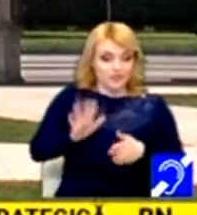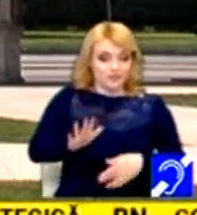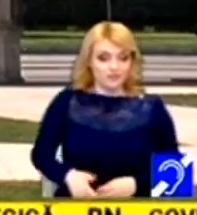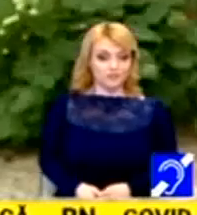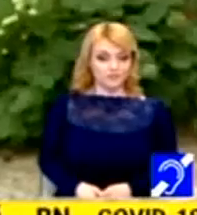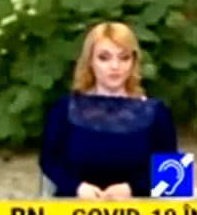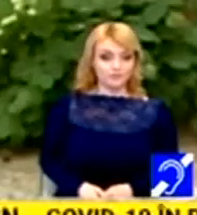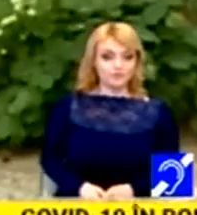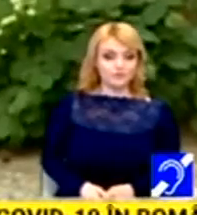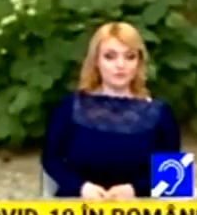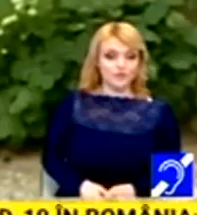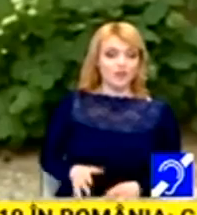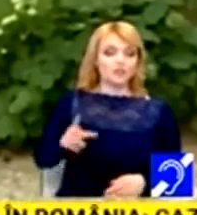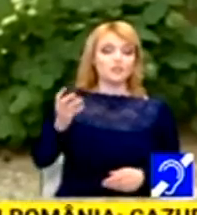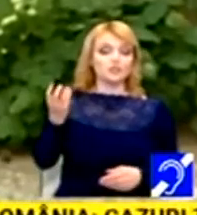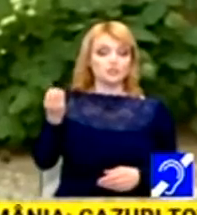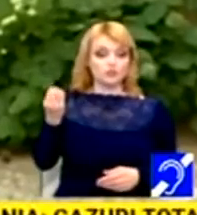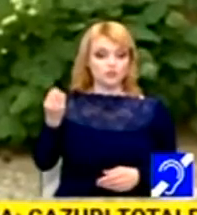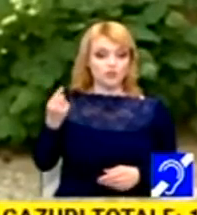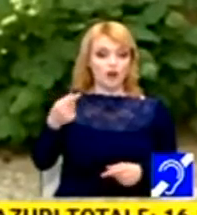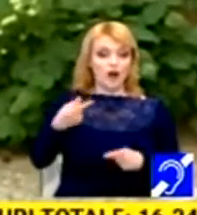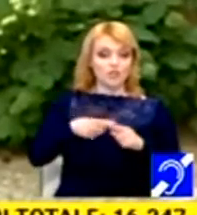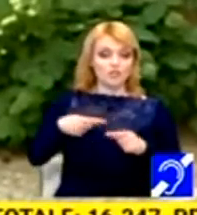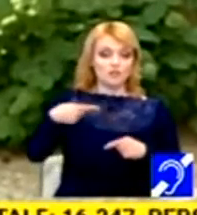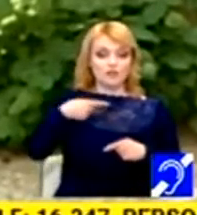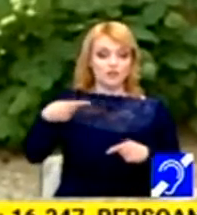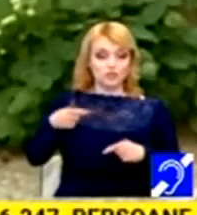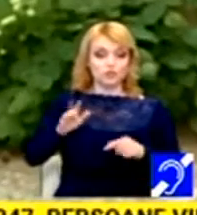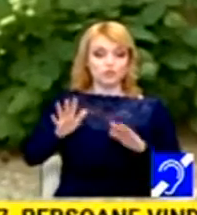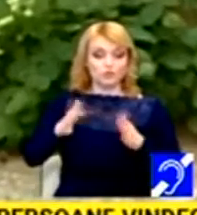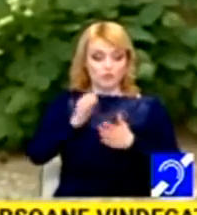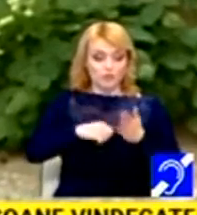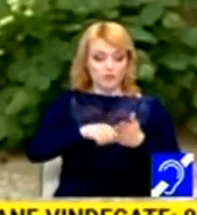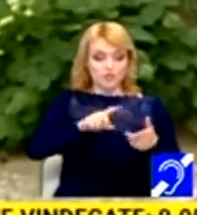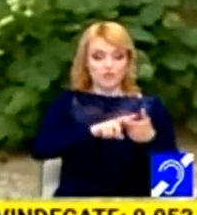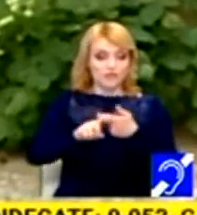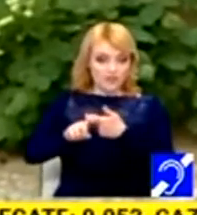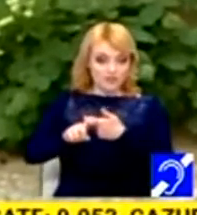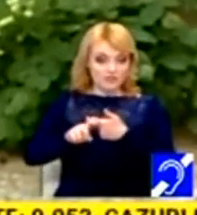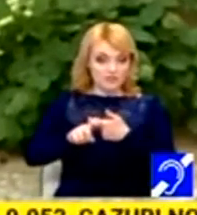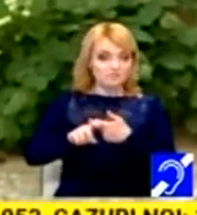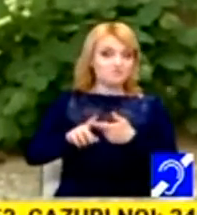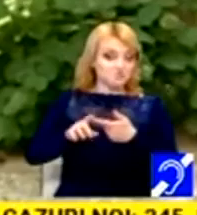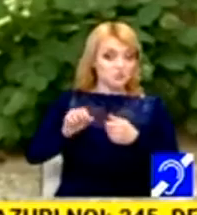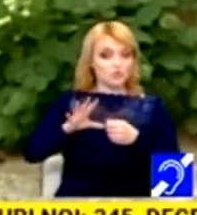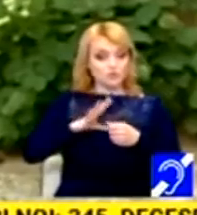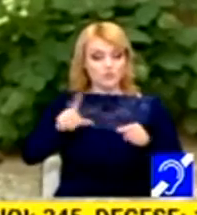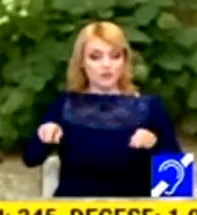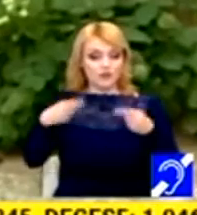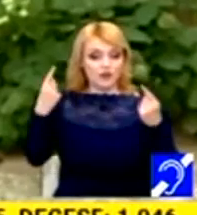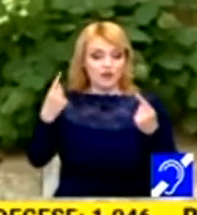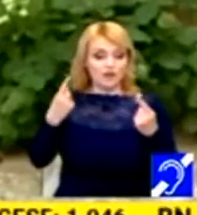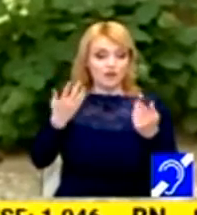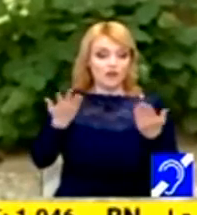dacă efectele negative ale crizei pandemice vor lua amploare, se vor crea toate